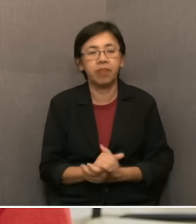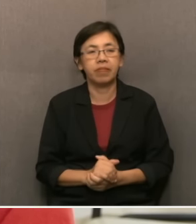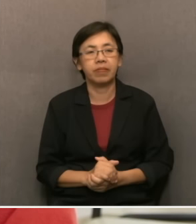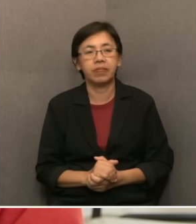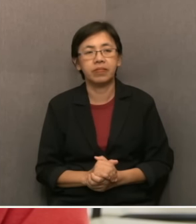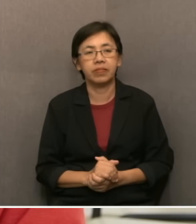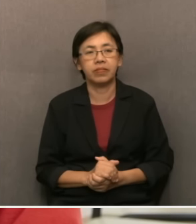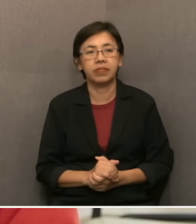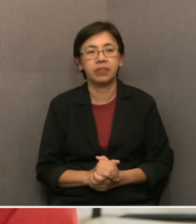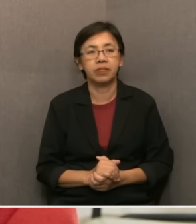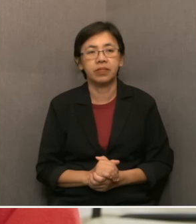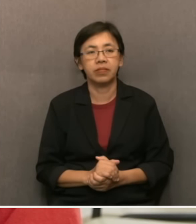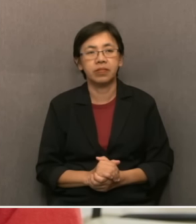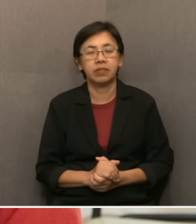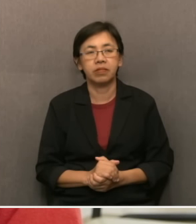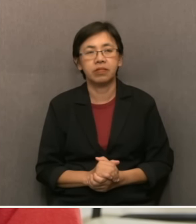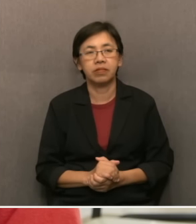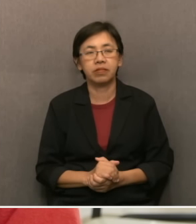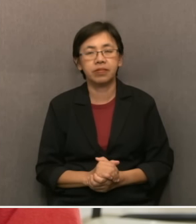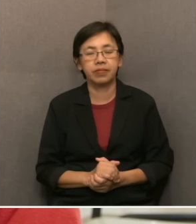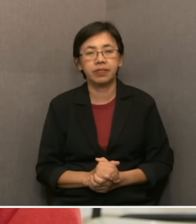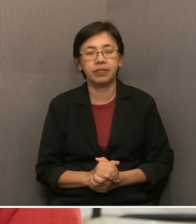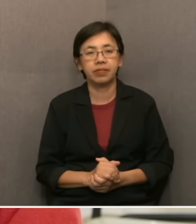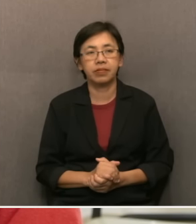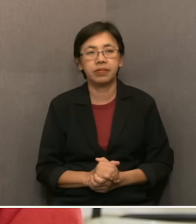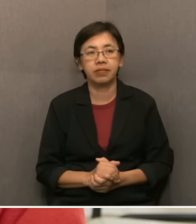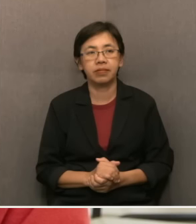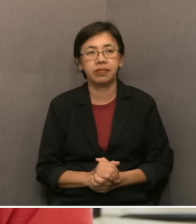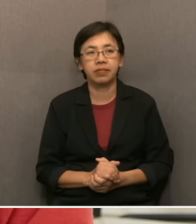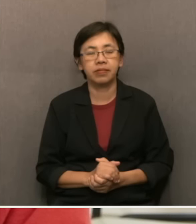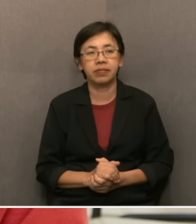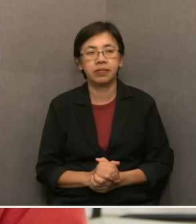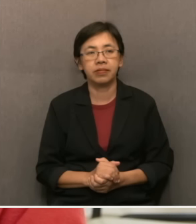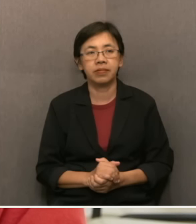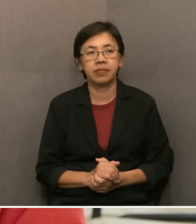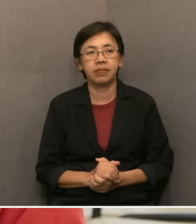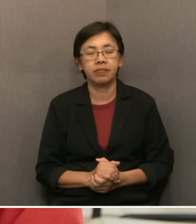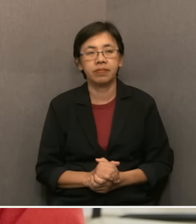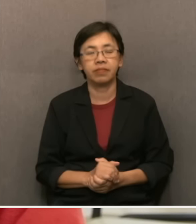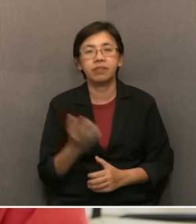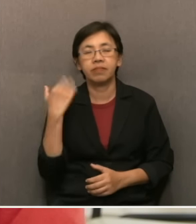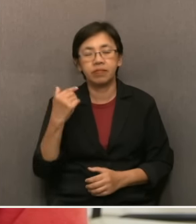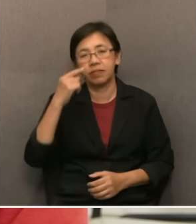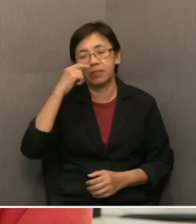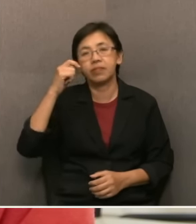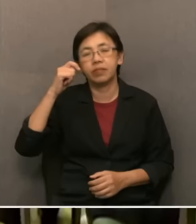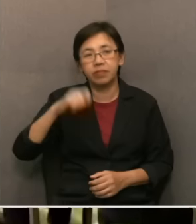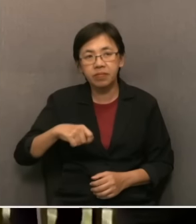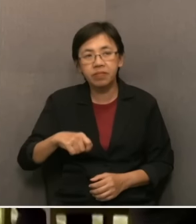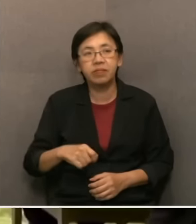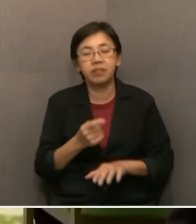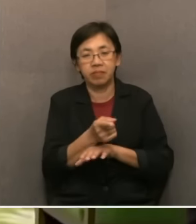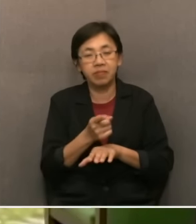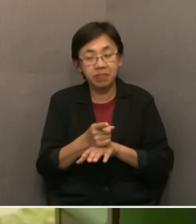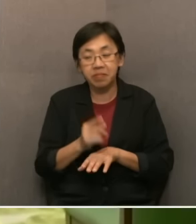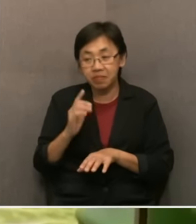ไปด้วยในตัวนะคะเพราะว่าเราจะเห็นว่าตั้งแต่มีการอนุญาตให้ยูเครนเนี่ยได้ใช้เ่อขีปนาวุธที่ทาง